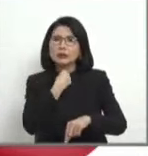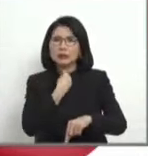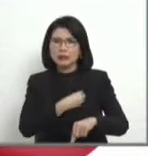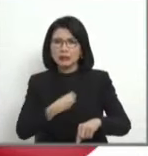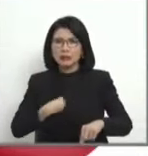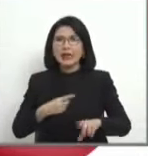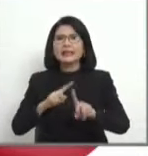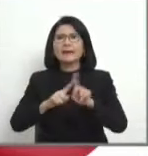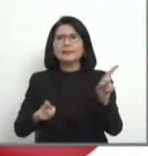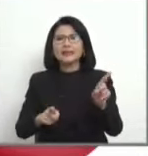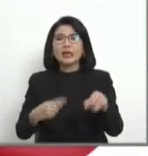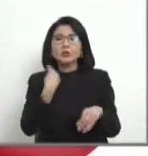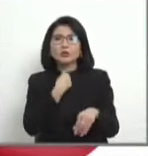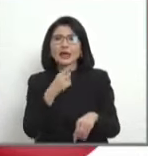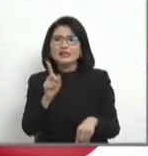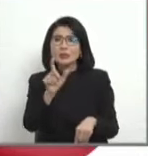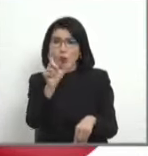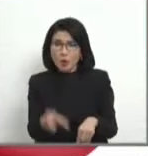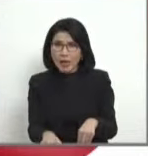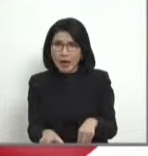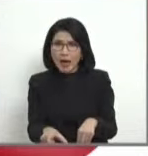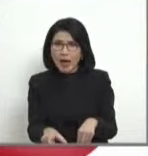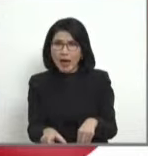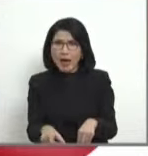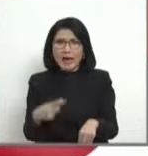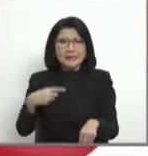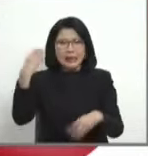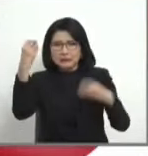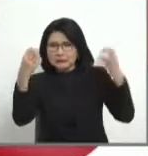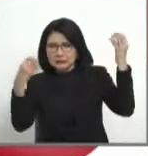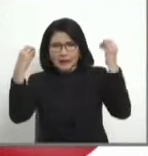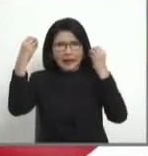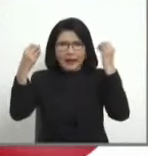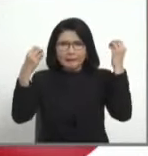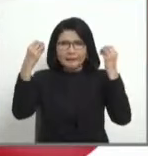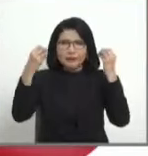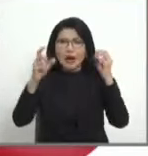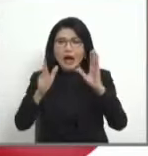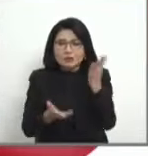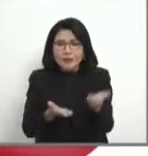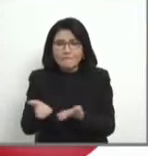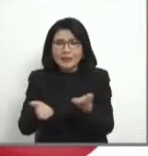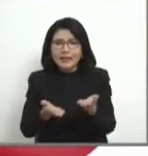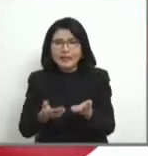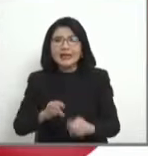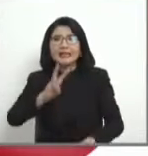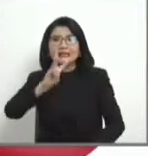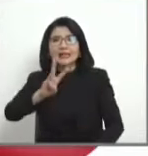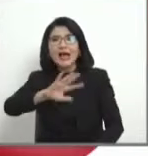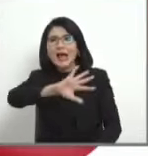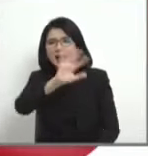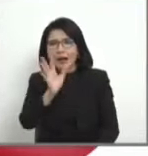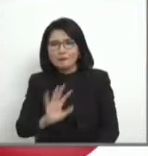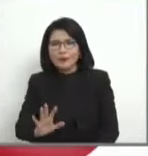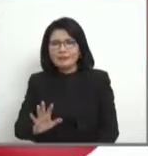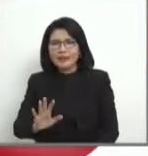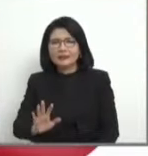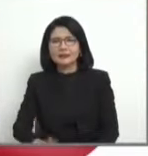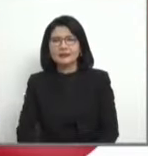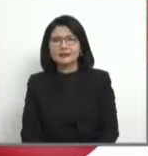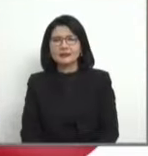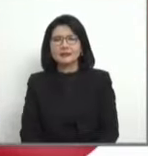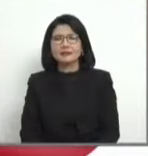satu orang. Jadi dia kewalahan, dia harus melayani 3 kabupaten. Jadi